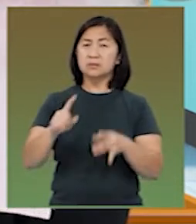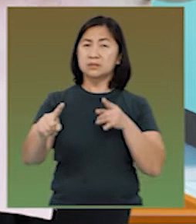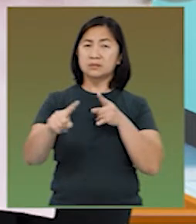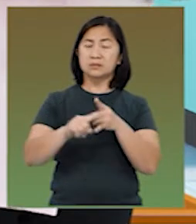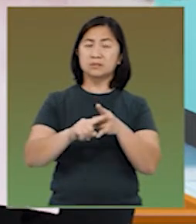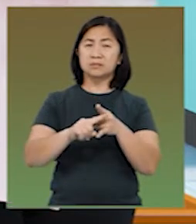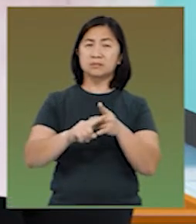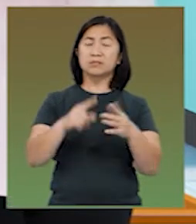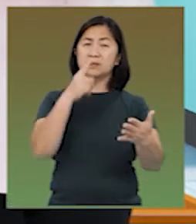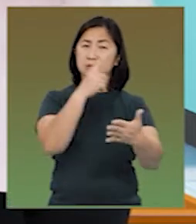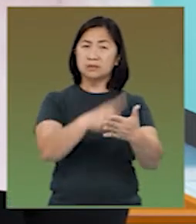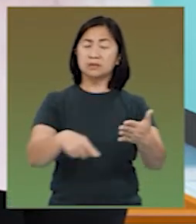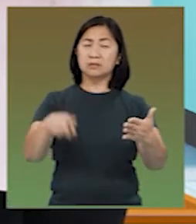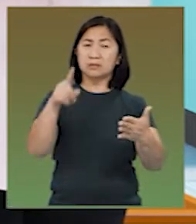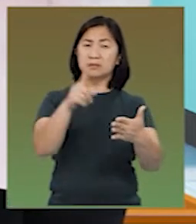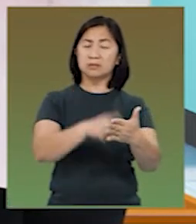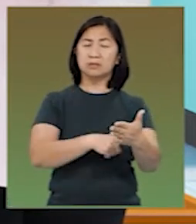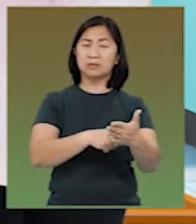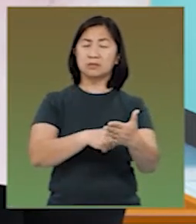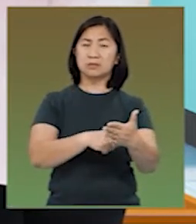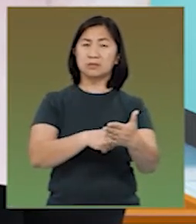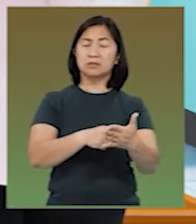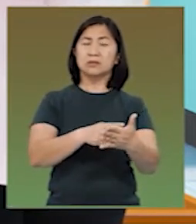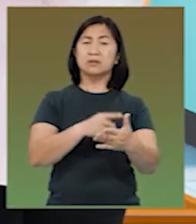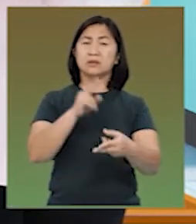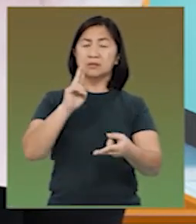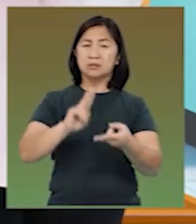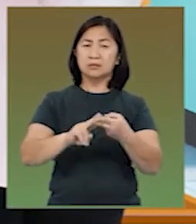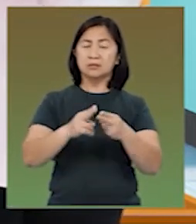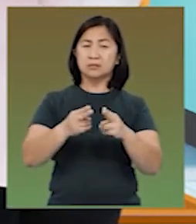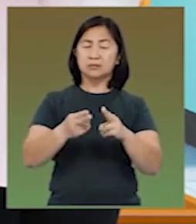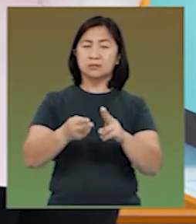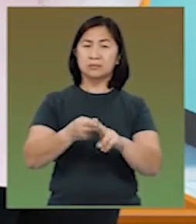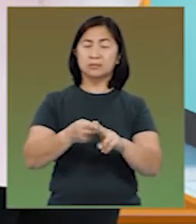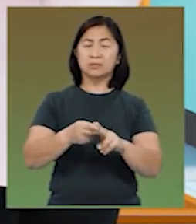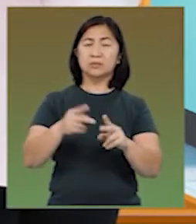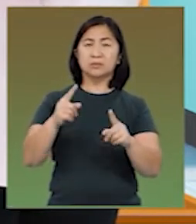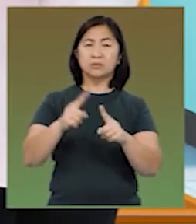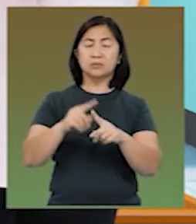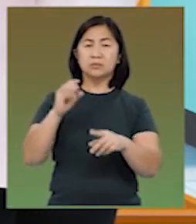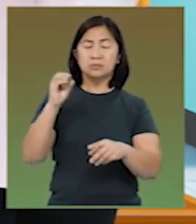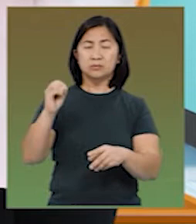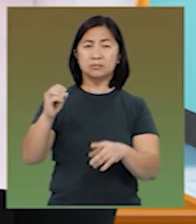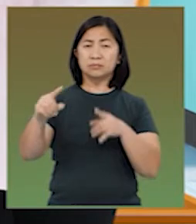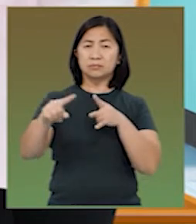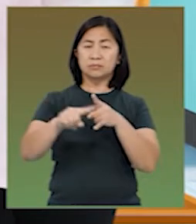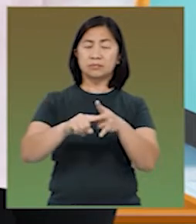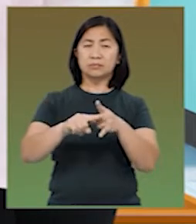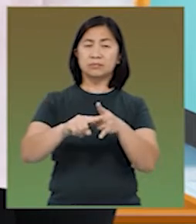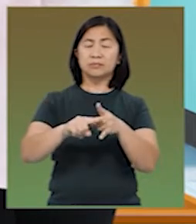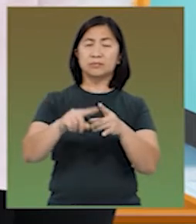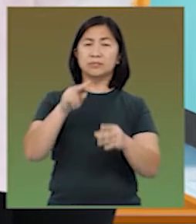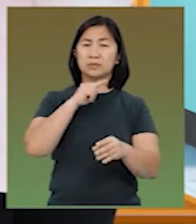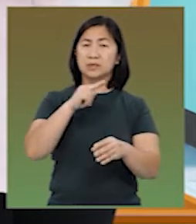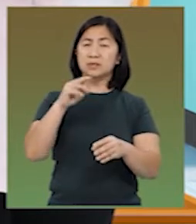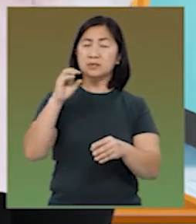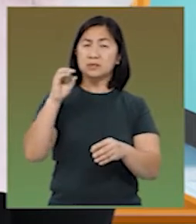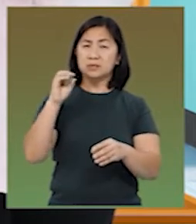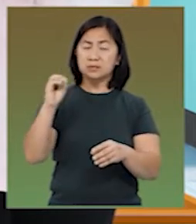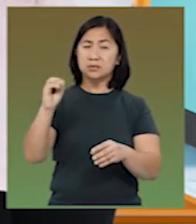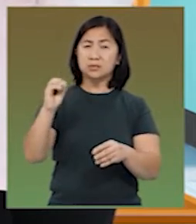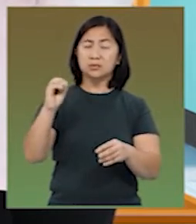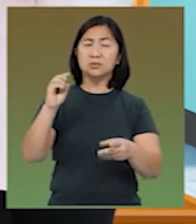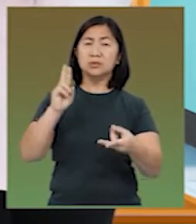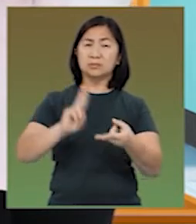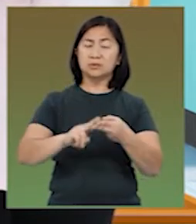na pag-divide, i-cancel ang parehong bilang ng zeros sa parehong number and divide the